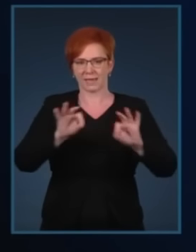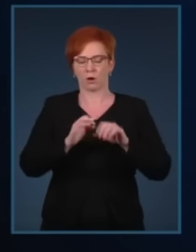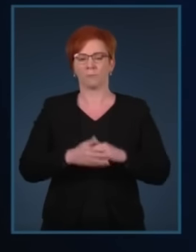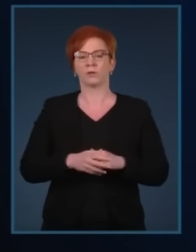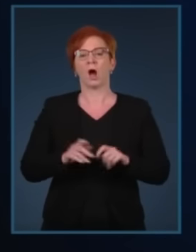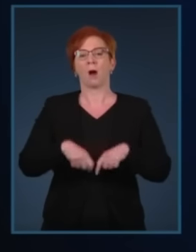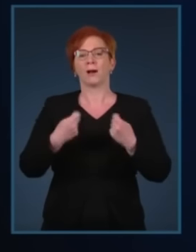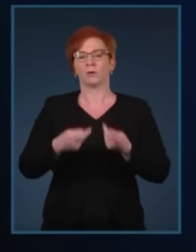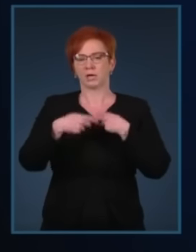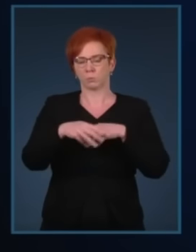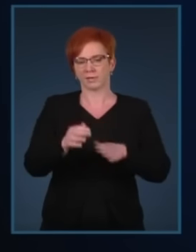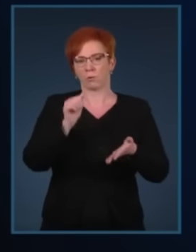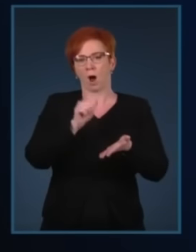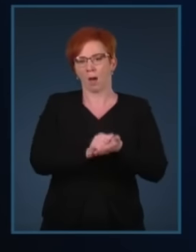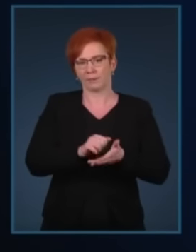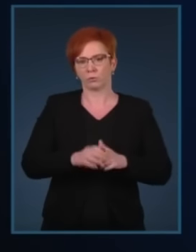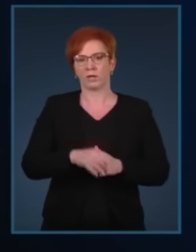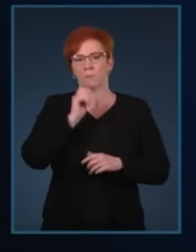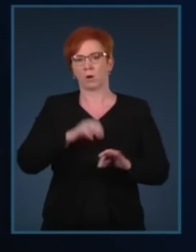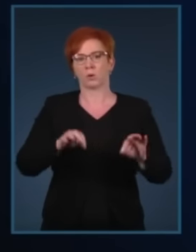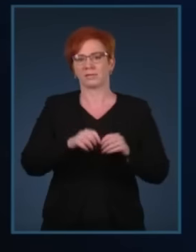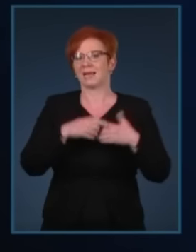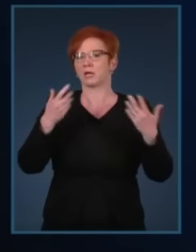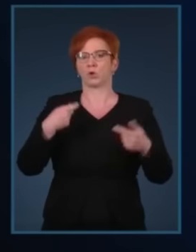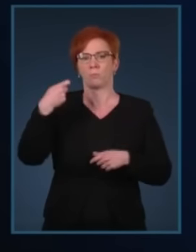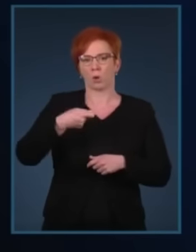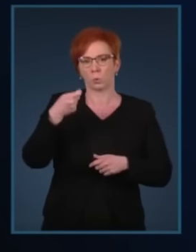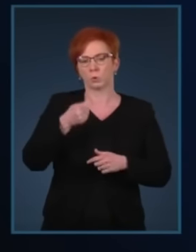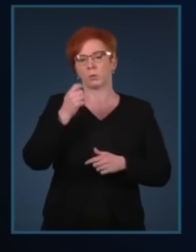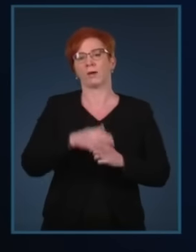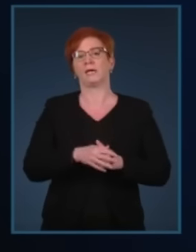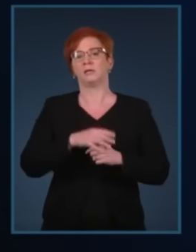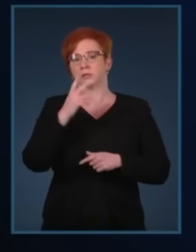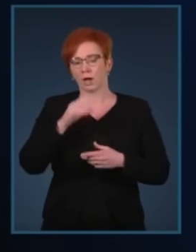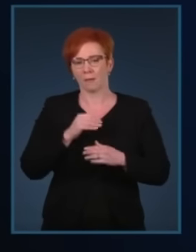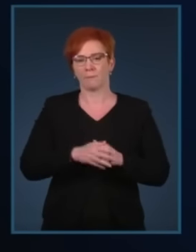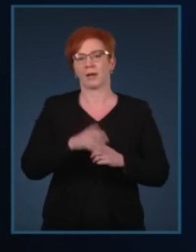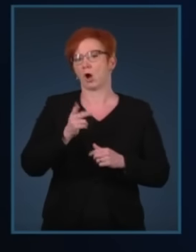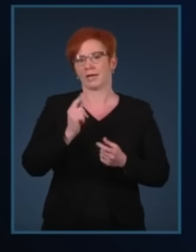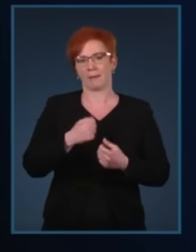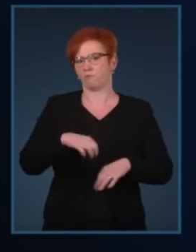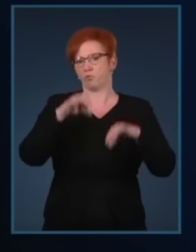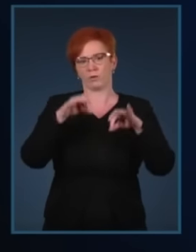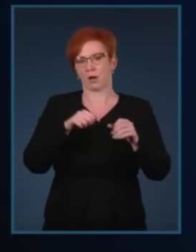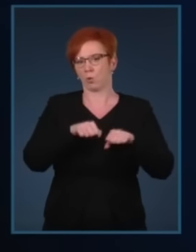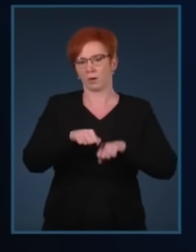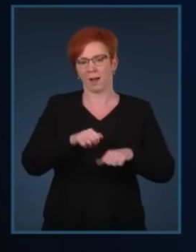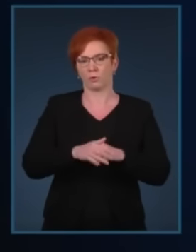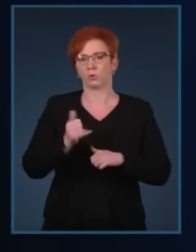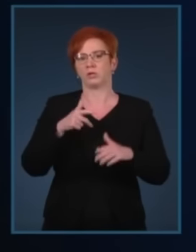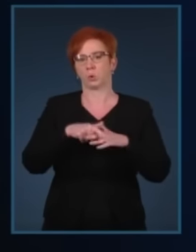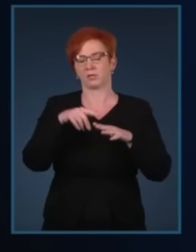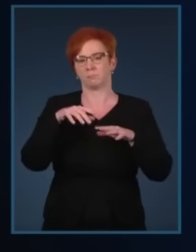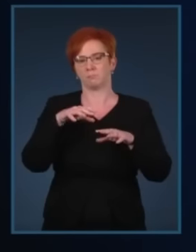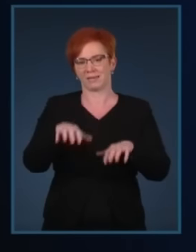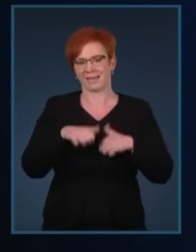alapítói, Magyarország legnagyobb adózói, szakemberek, akik nem függnek a kormánytól és a közbeszerzésektől. Ezért arra kérek